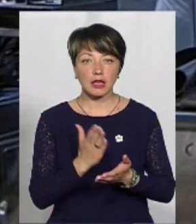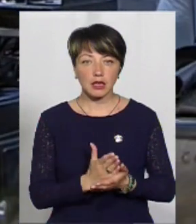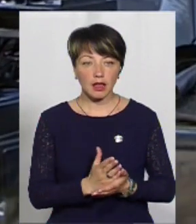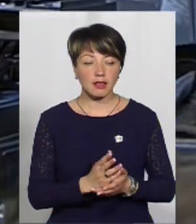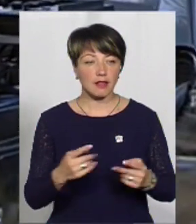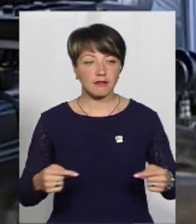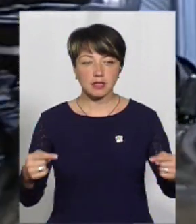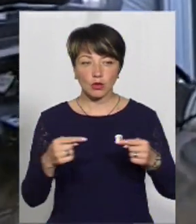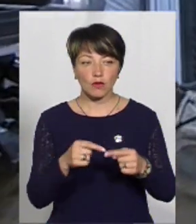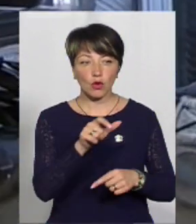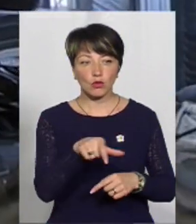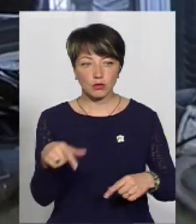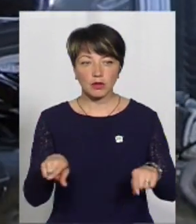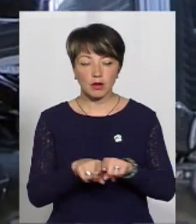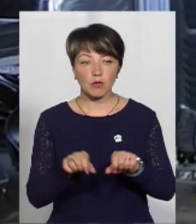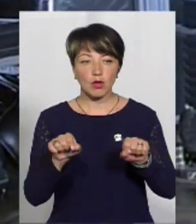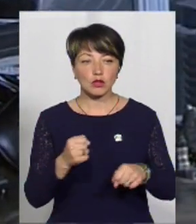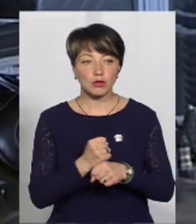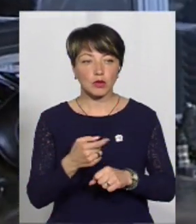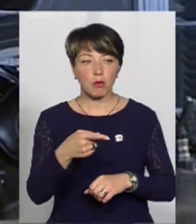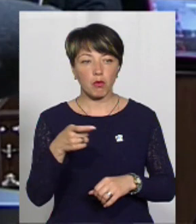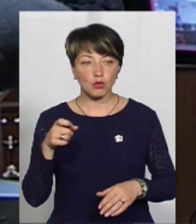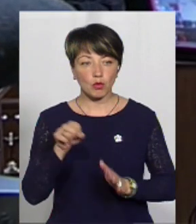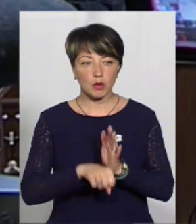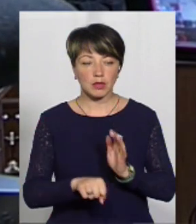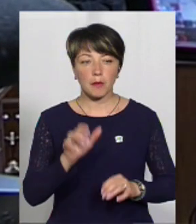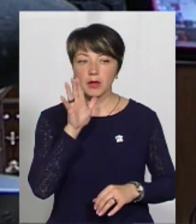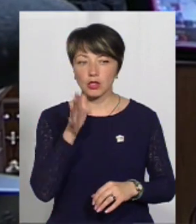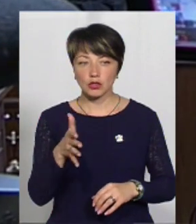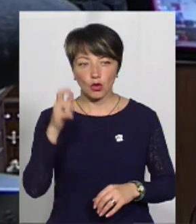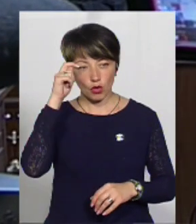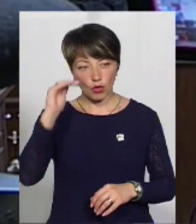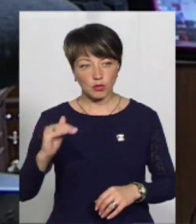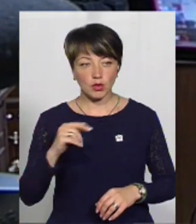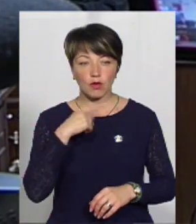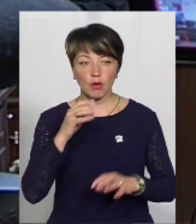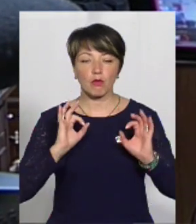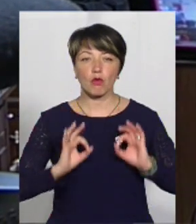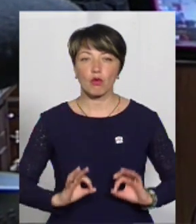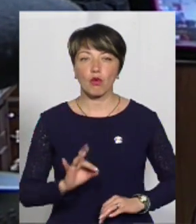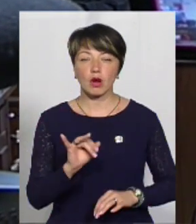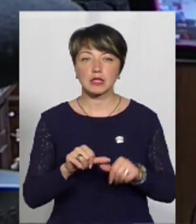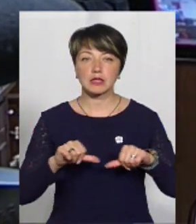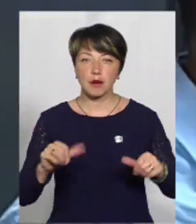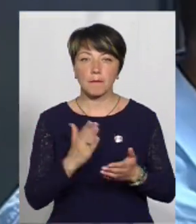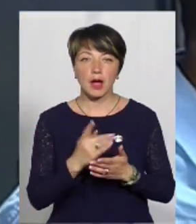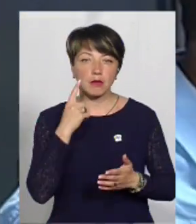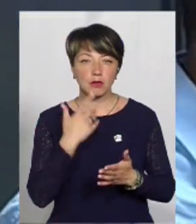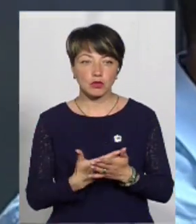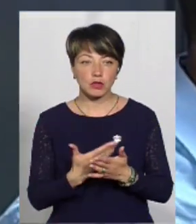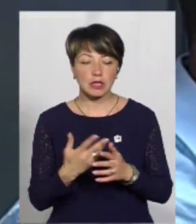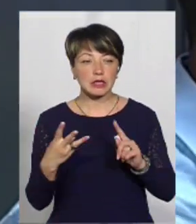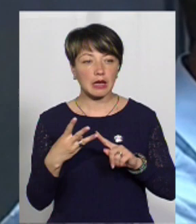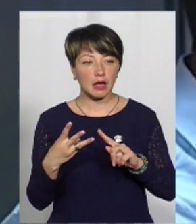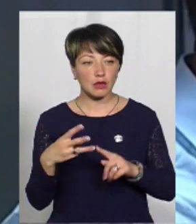встановлені слідством особи, які також могли зробити постріл, яким убито 5-річного Кирила. Про це говорили і прокурори на засіданні, мовляв, мають підозри щодо